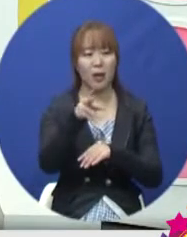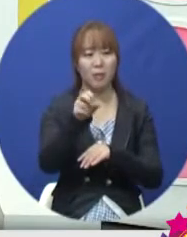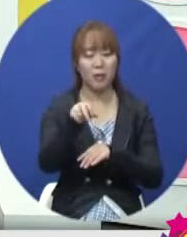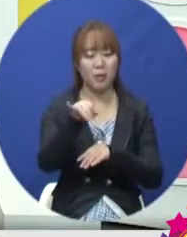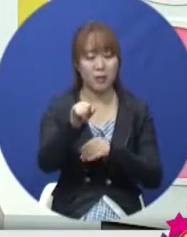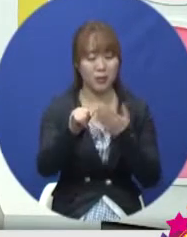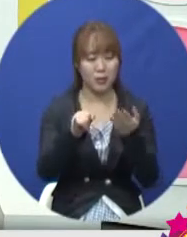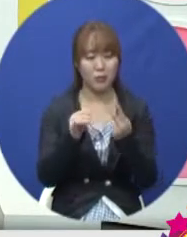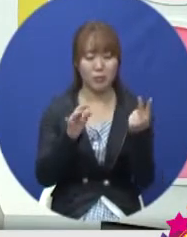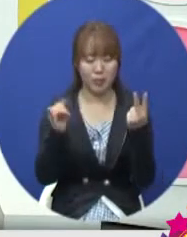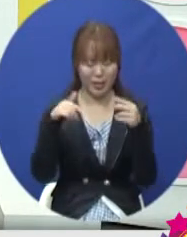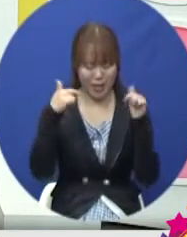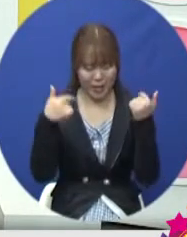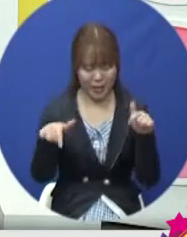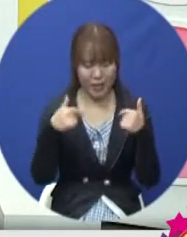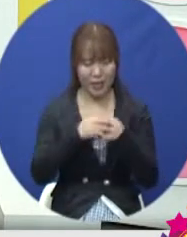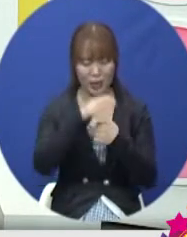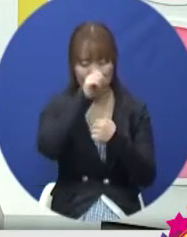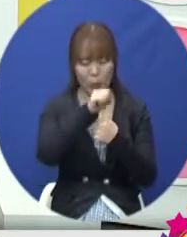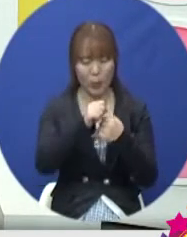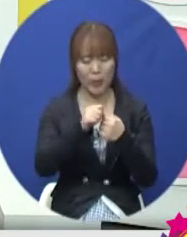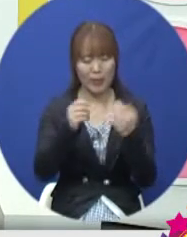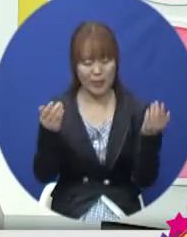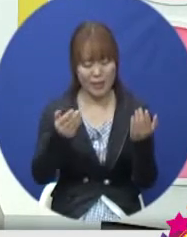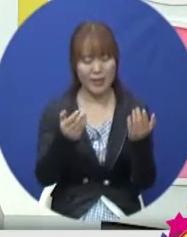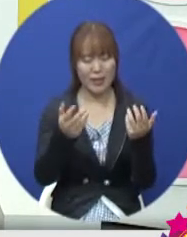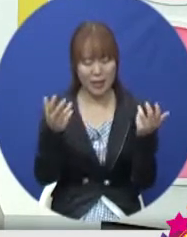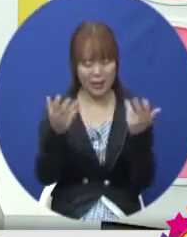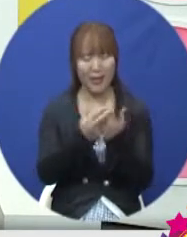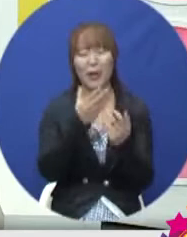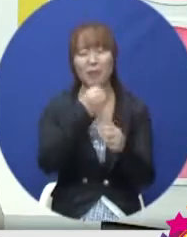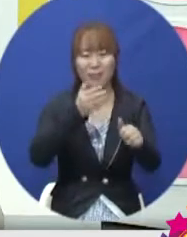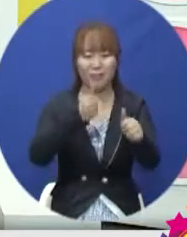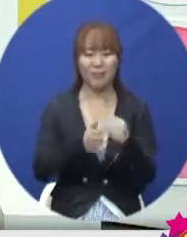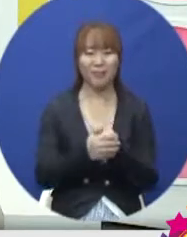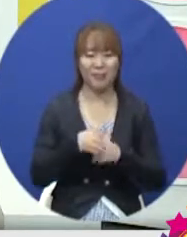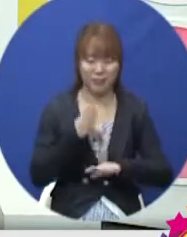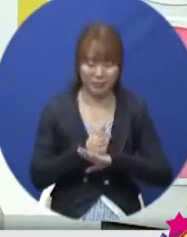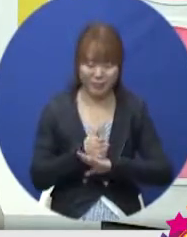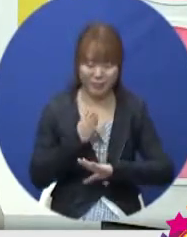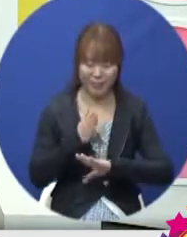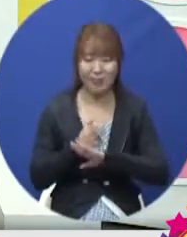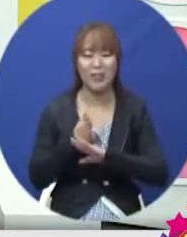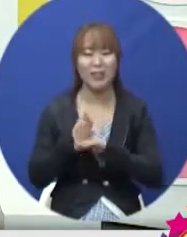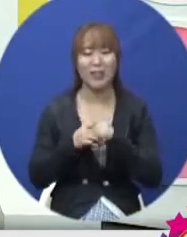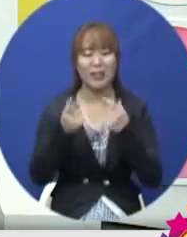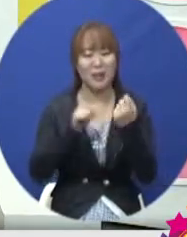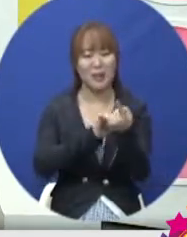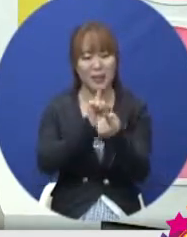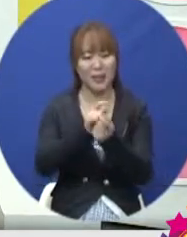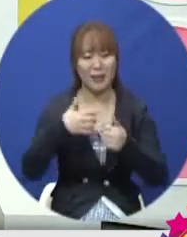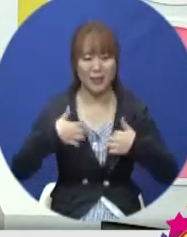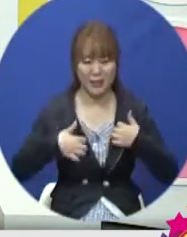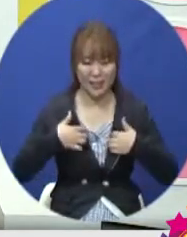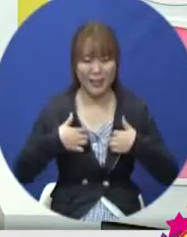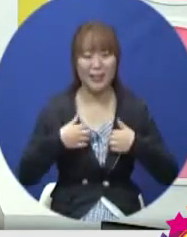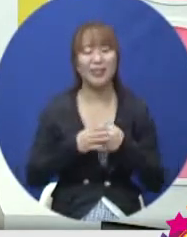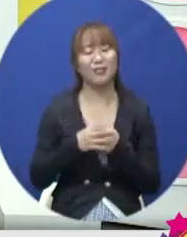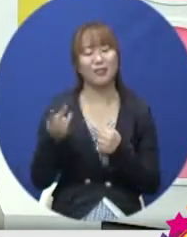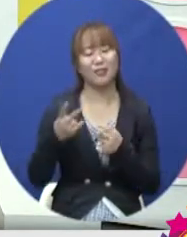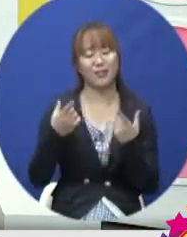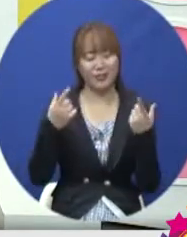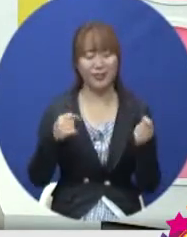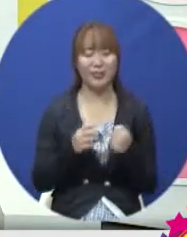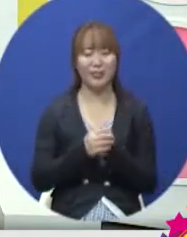씨나 항상 좋은 일 있고 행복하세요. 아이고, 고맙습니다. 고맙습니다 어머니. 네, 이렇게 만나서 반가워요. 네,